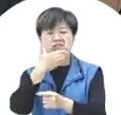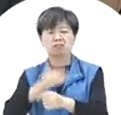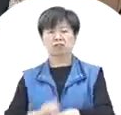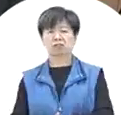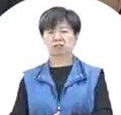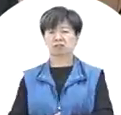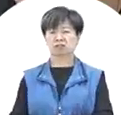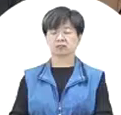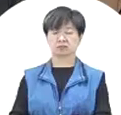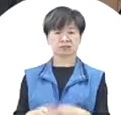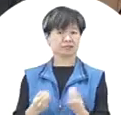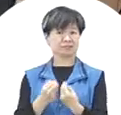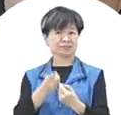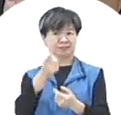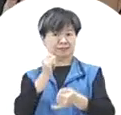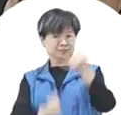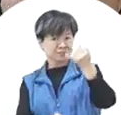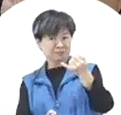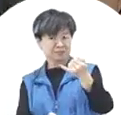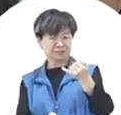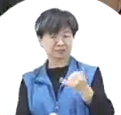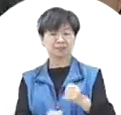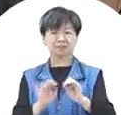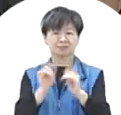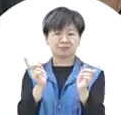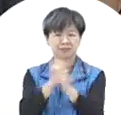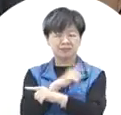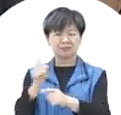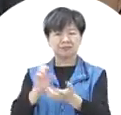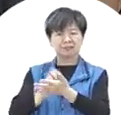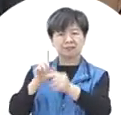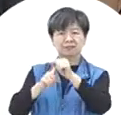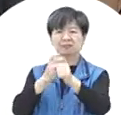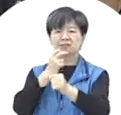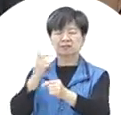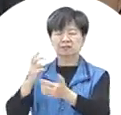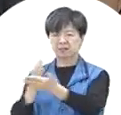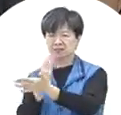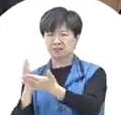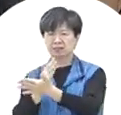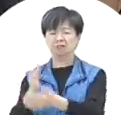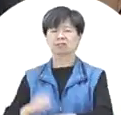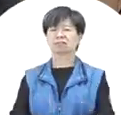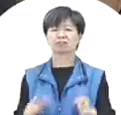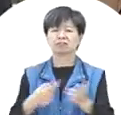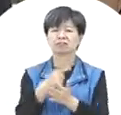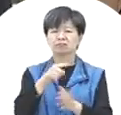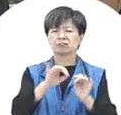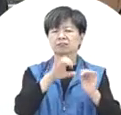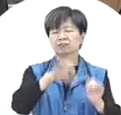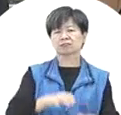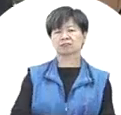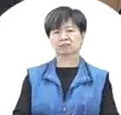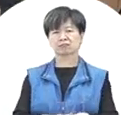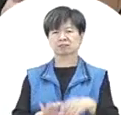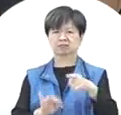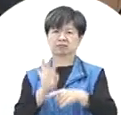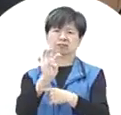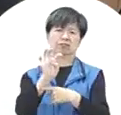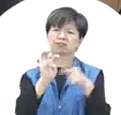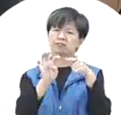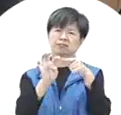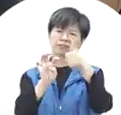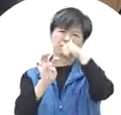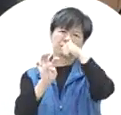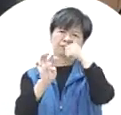了吗？ 没有没有，这个案子底价地比例还要报中央核定确定，不 是 只有地方 政府。可是不要用40%好不好？ 我们全